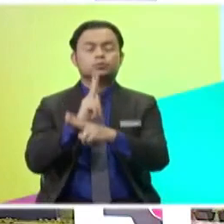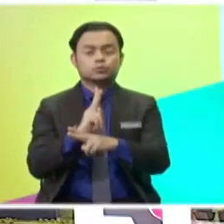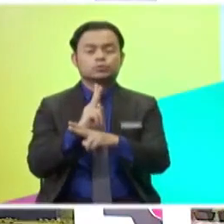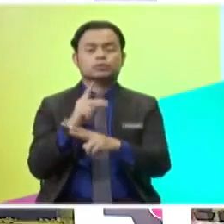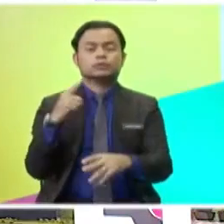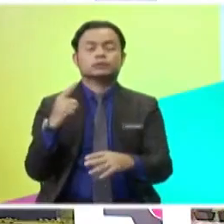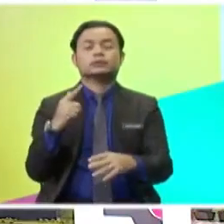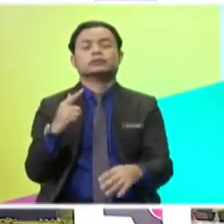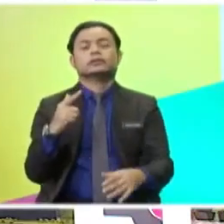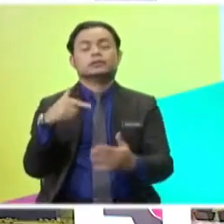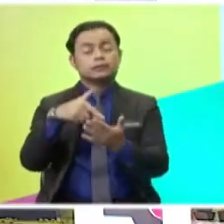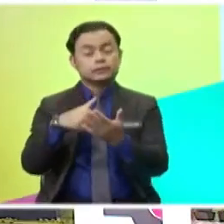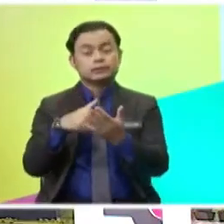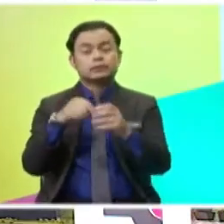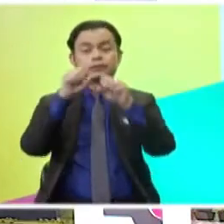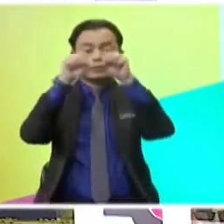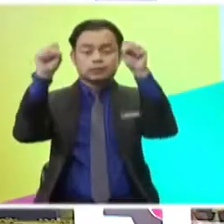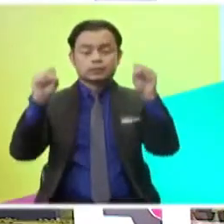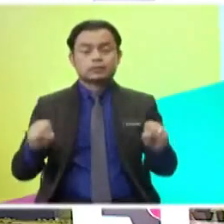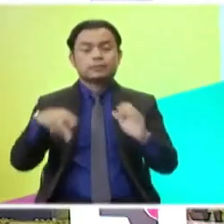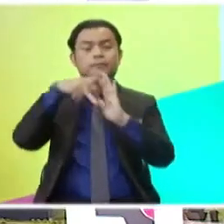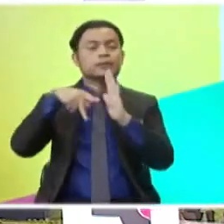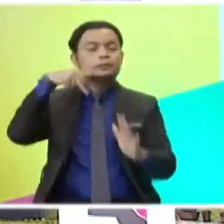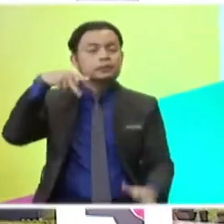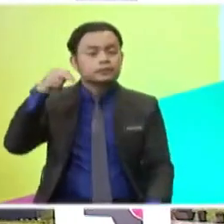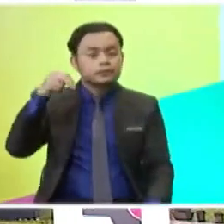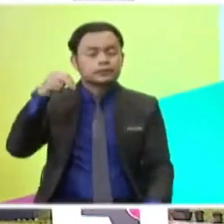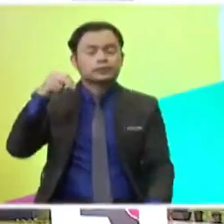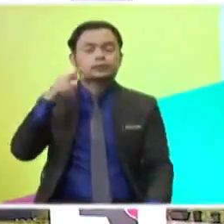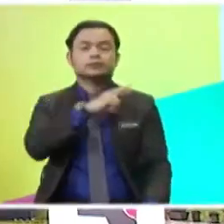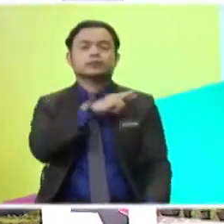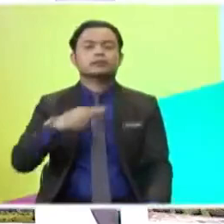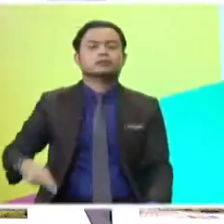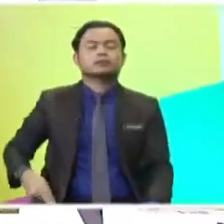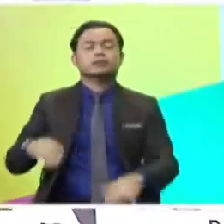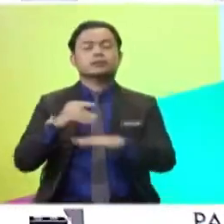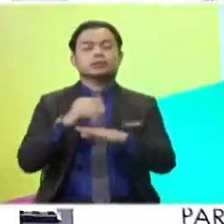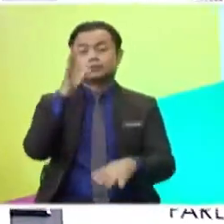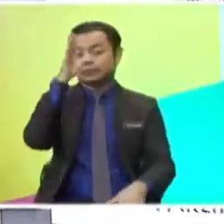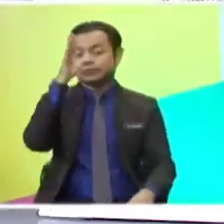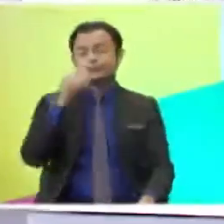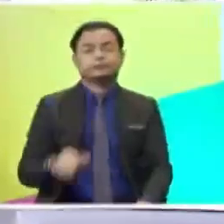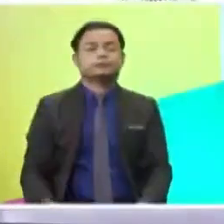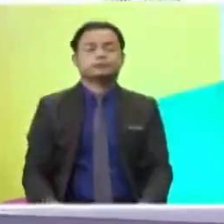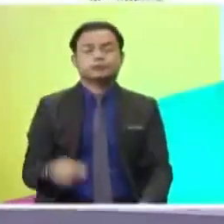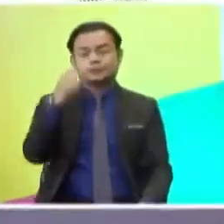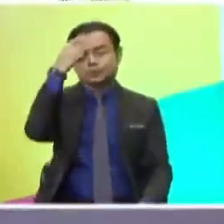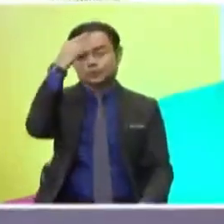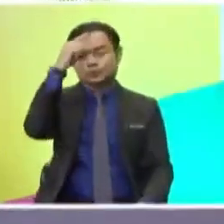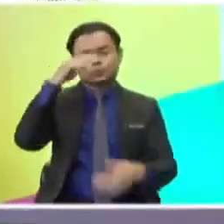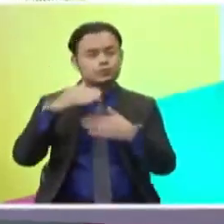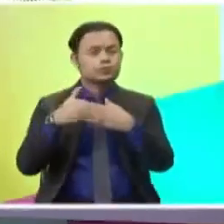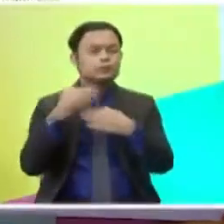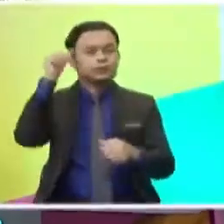Melaka pada ketika itu. Jadi dah banyak dah, macam banyak, tapi nak mudah ingatnya, yang pertama